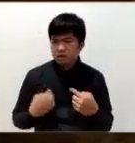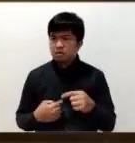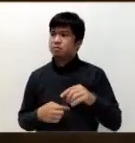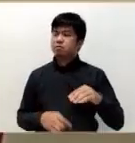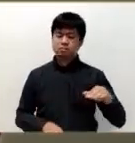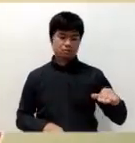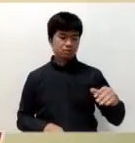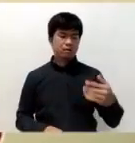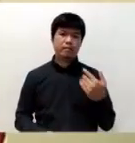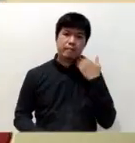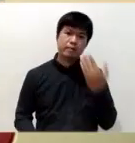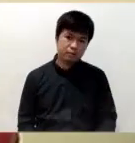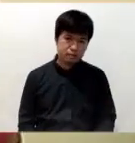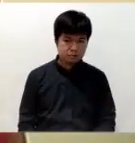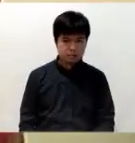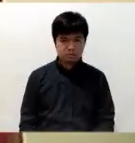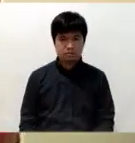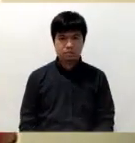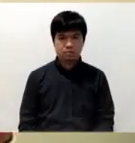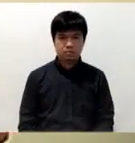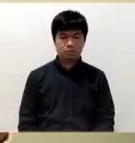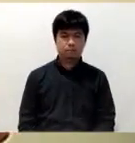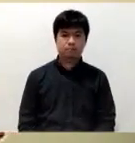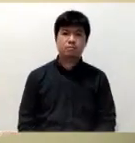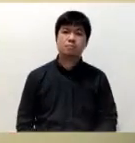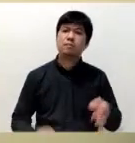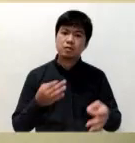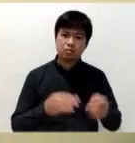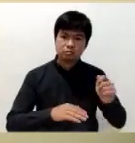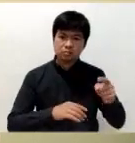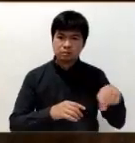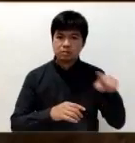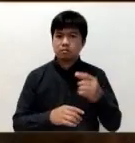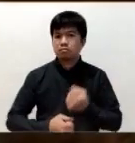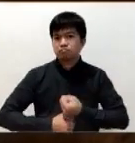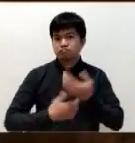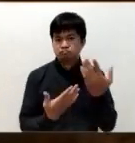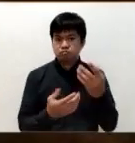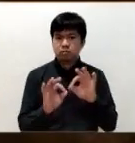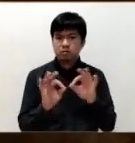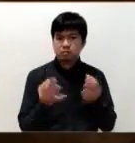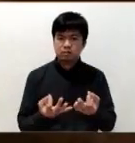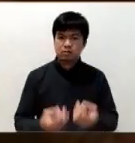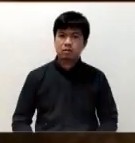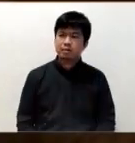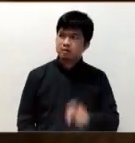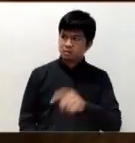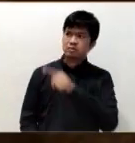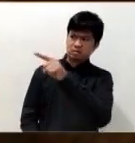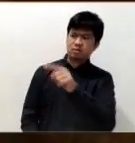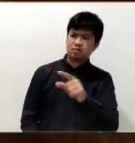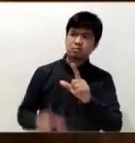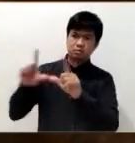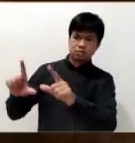talaga. Hustisya ngayon ang sigaw ng pamilya Abiad. Dapat tumuko na siya kasi alam